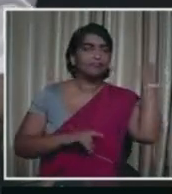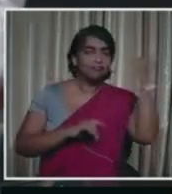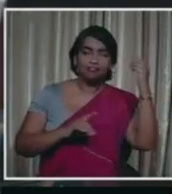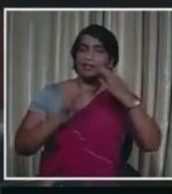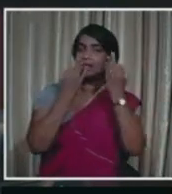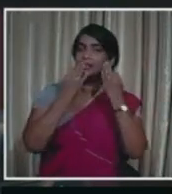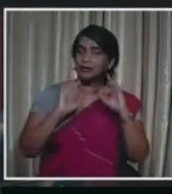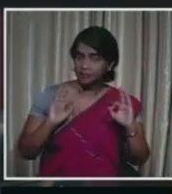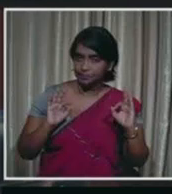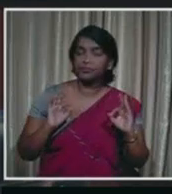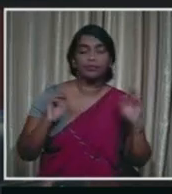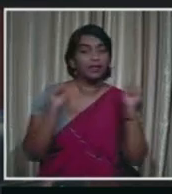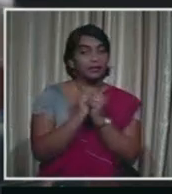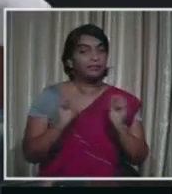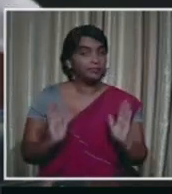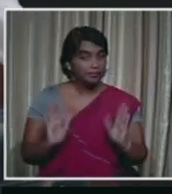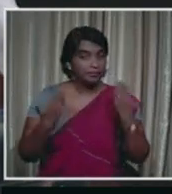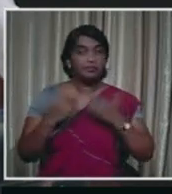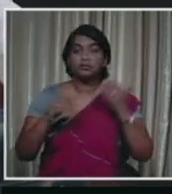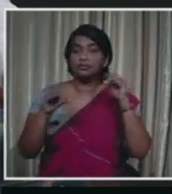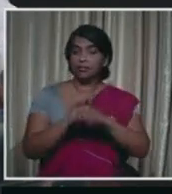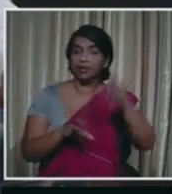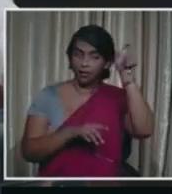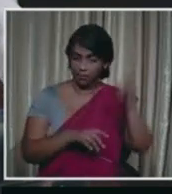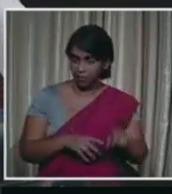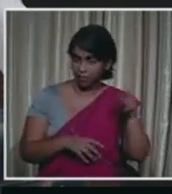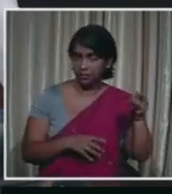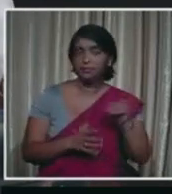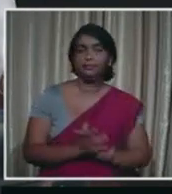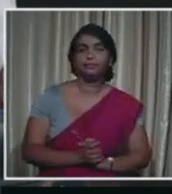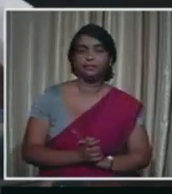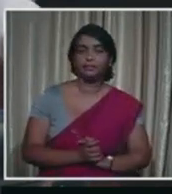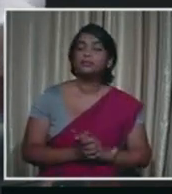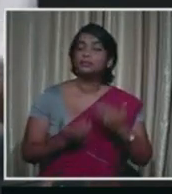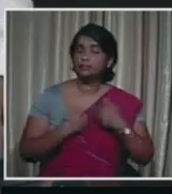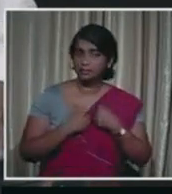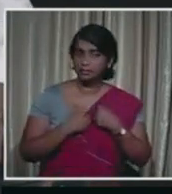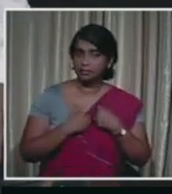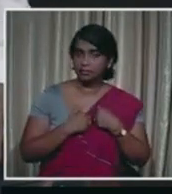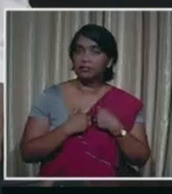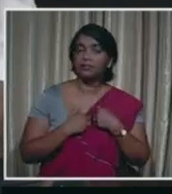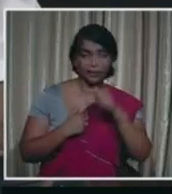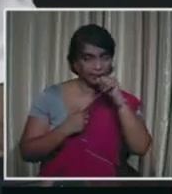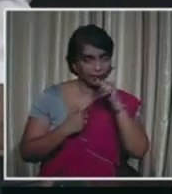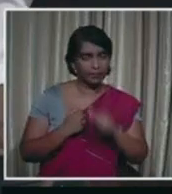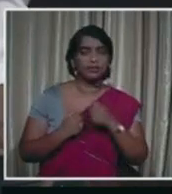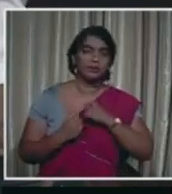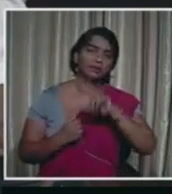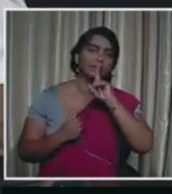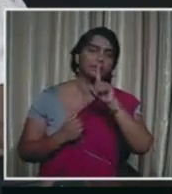නිදහස ක්‍රියාත්මක කරන්න ඉදිරිපත් වුණු පුද්ගලෙක් අපි පැහැදිලිවම කියන්න